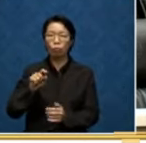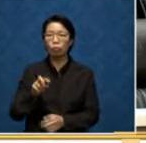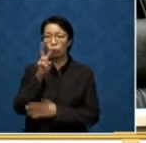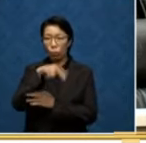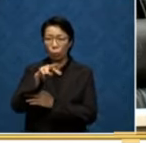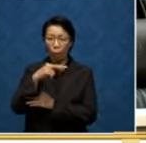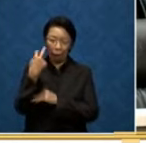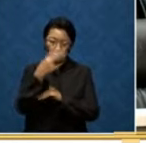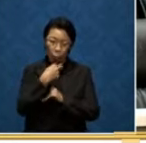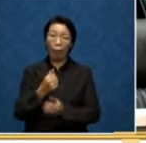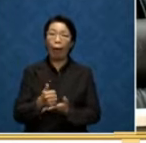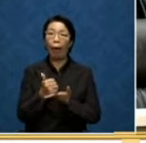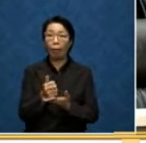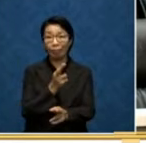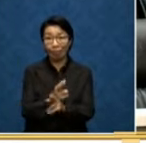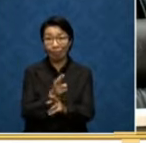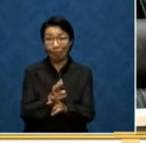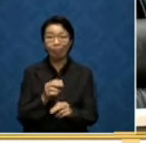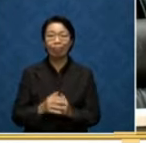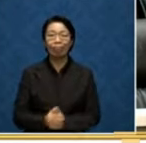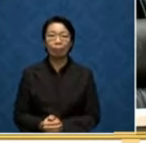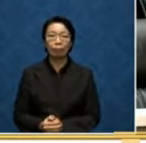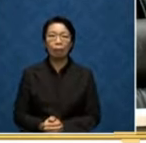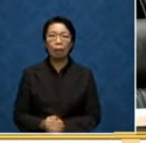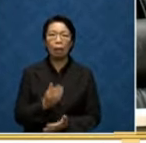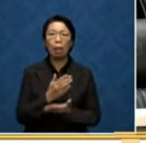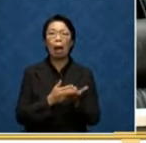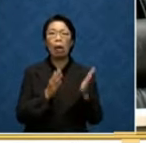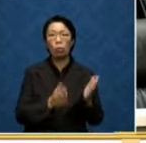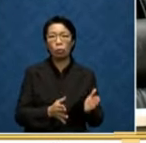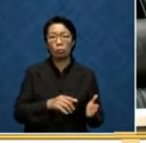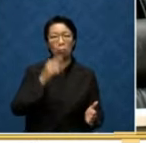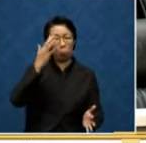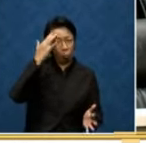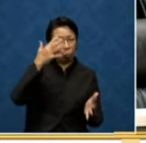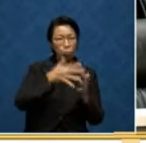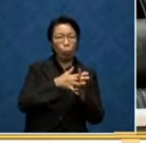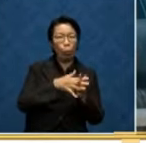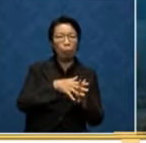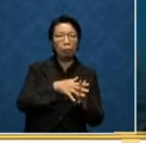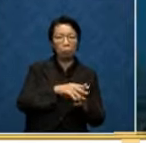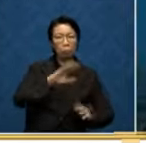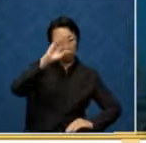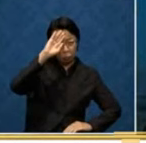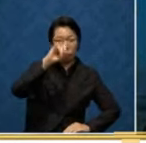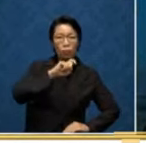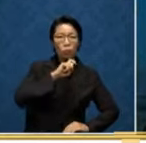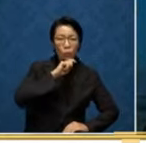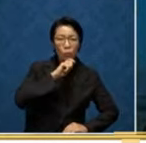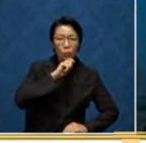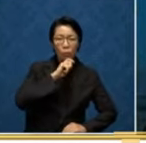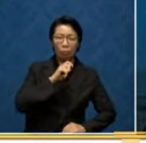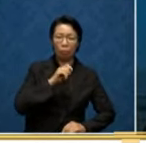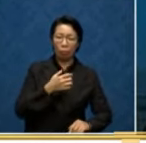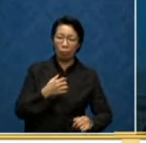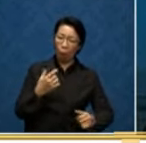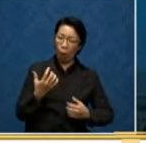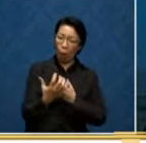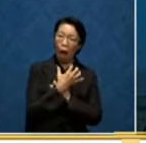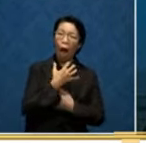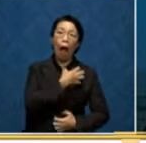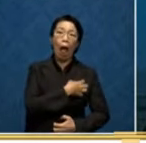าบางคนนี่ป่วยทางจิตนะครับไม่สามารถที่จะควบคุมตัวเอง